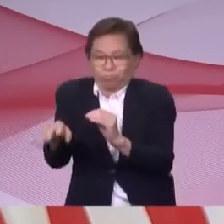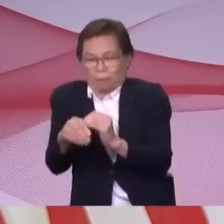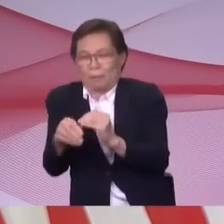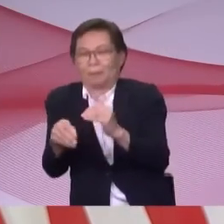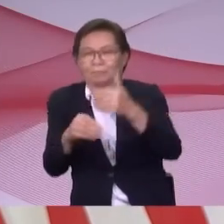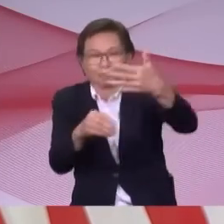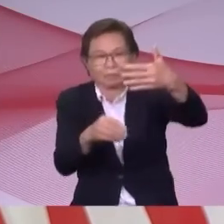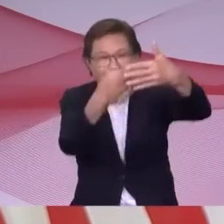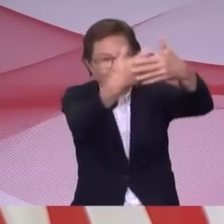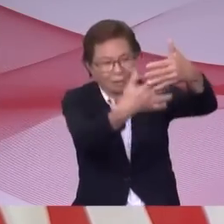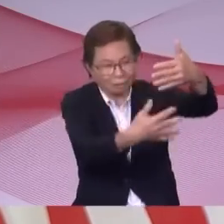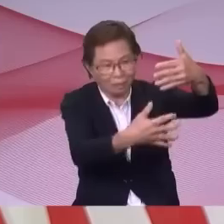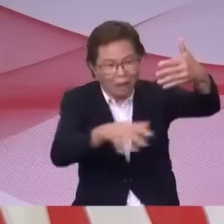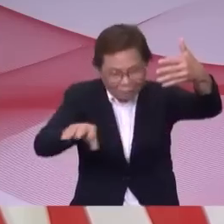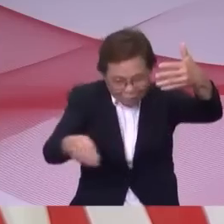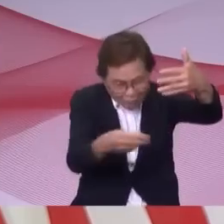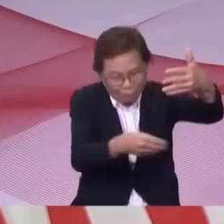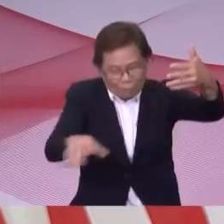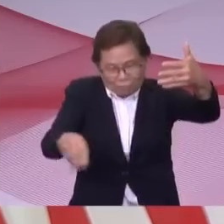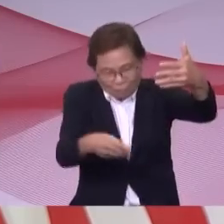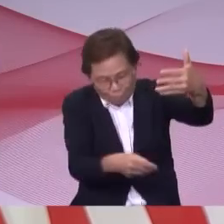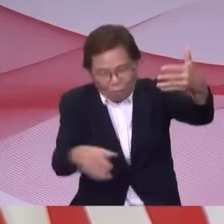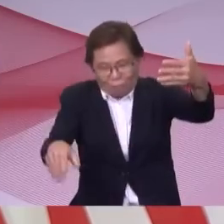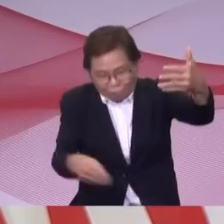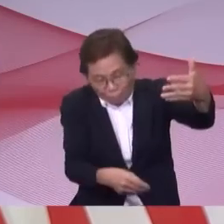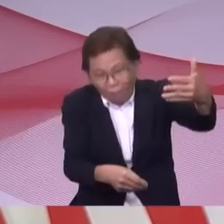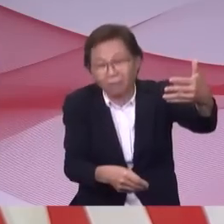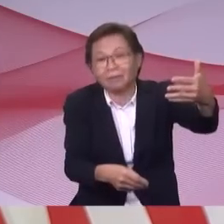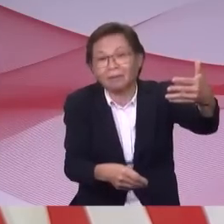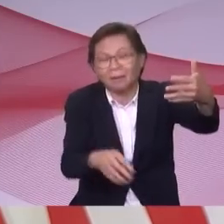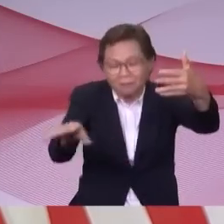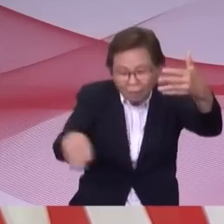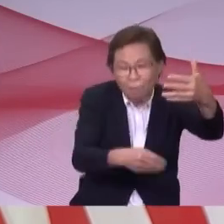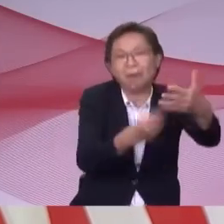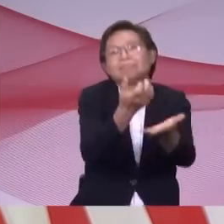tambahkan dengan sektor-sektor ekonomi pula.